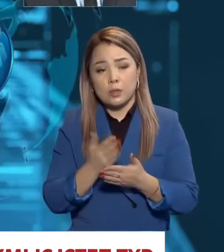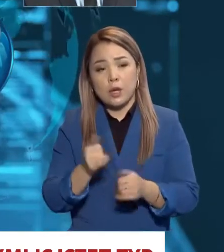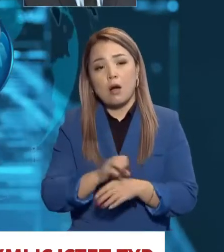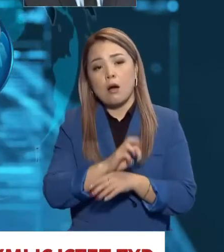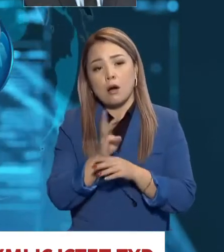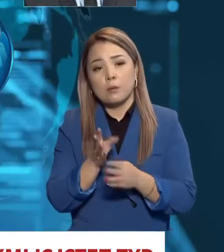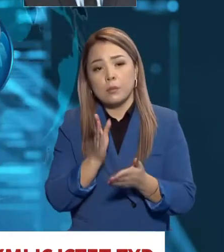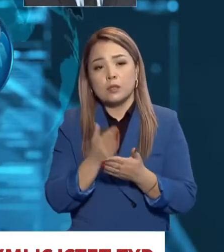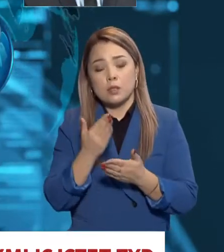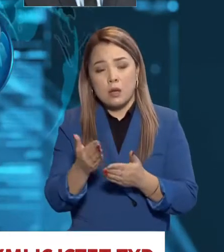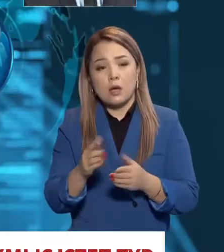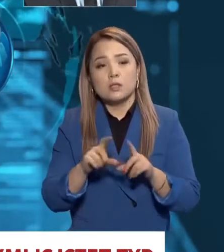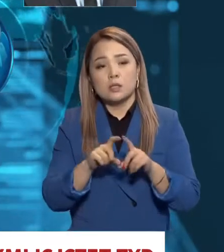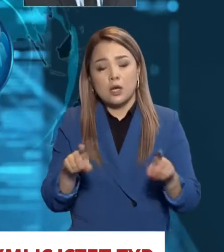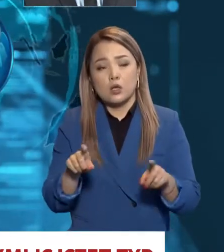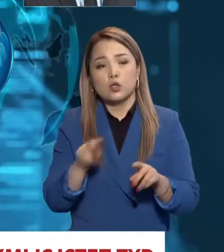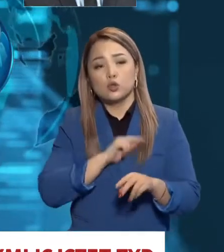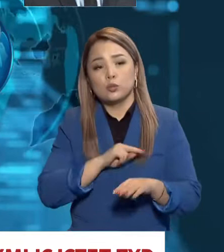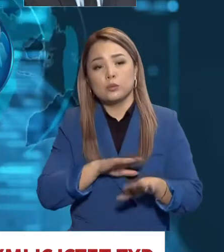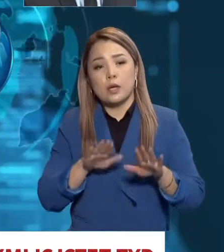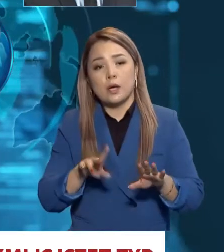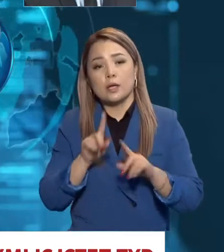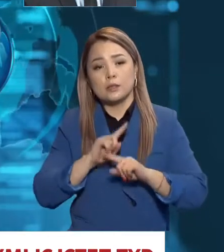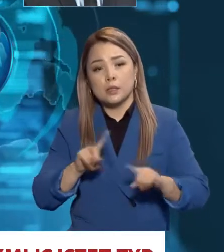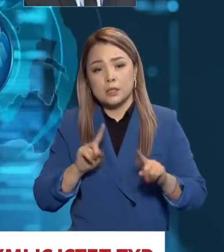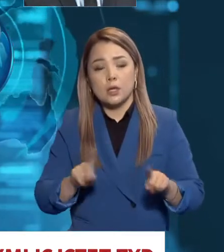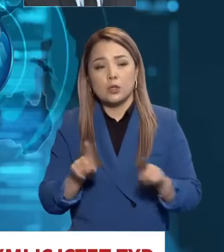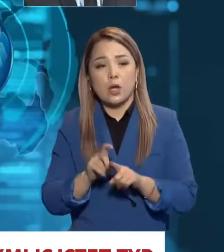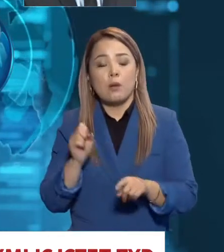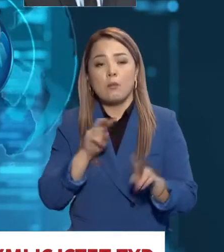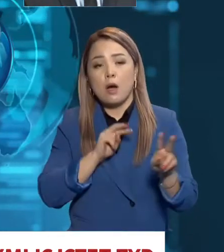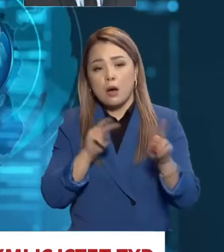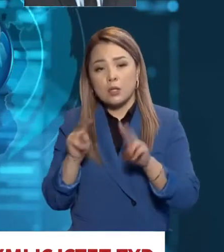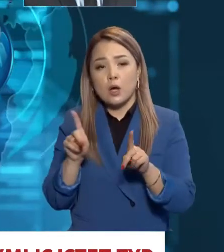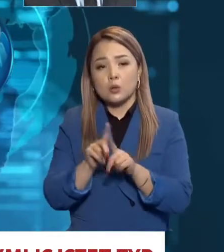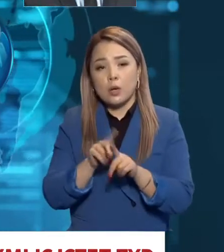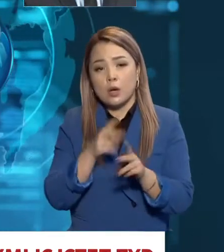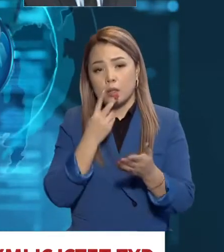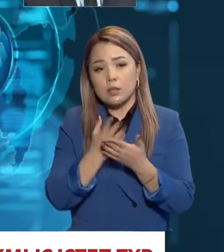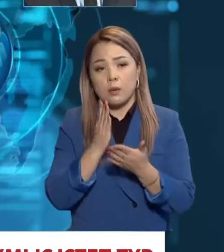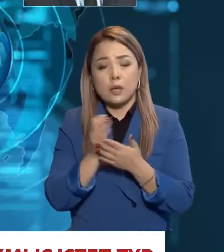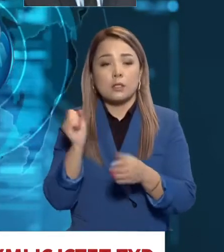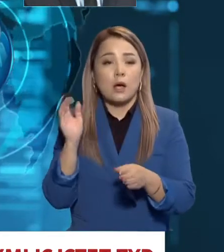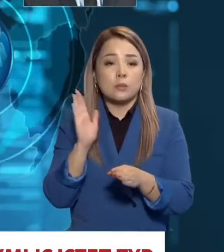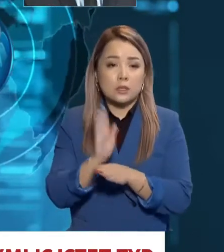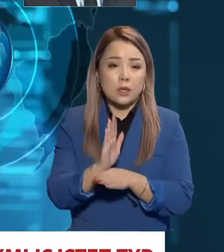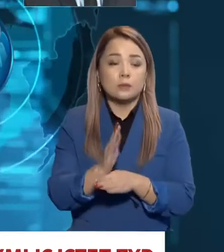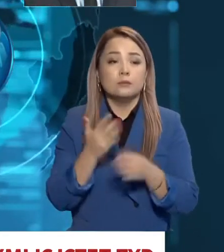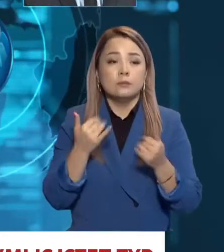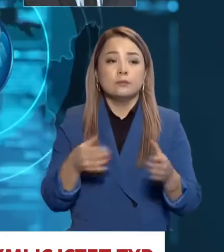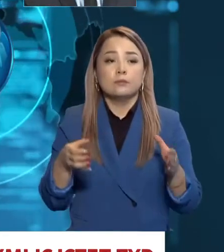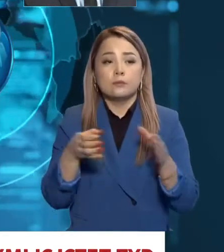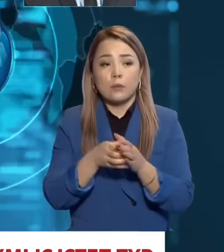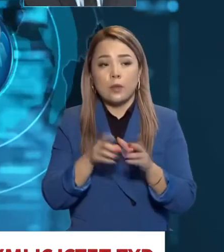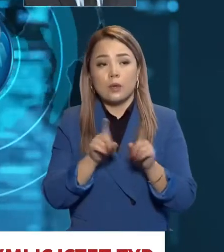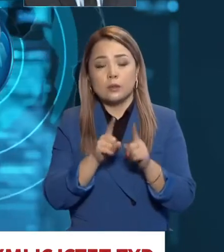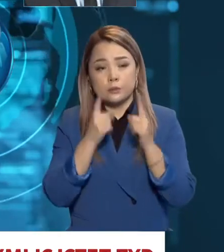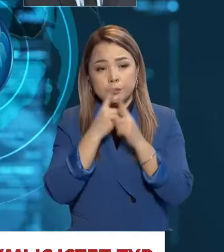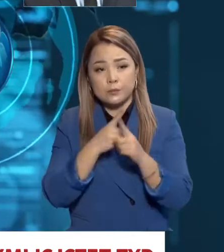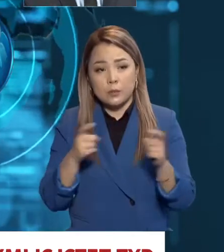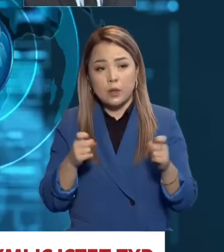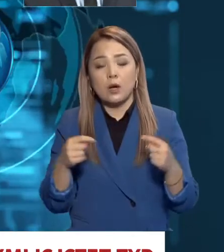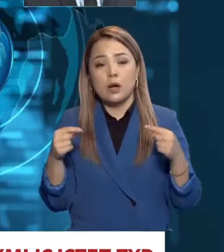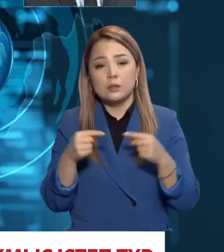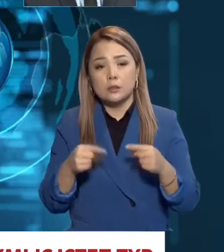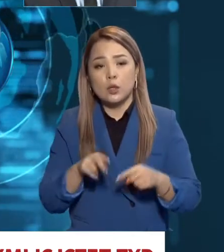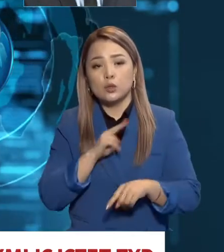қамтамасыз ететін нысандардың жұмысын ерекше бақылауға алуды тапсырды. Ол интернетке мониторинг жүргізіп, арандау сұлушылық ақпаратты таратуды анықтау